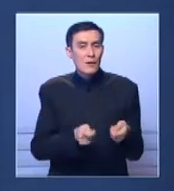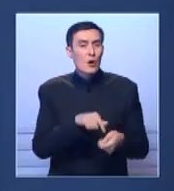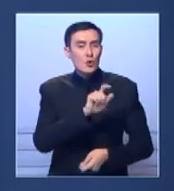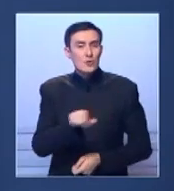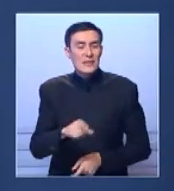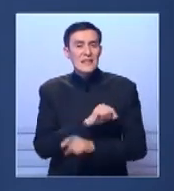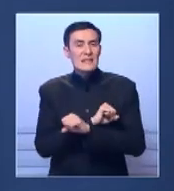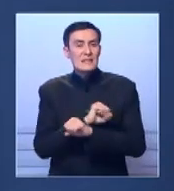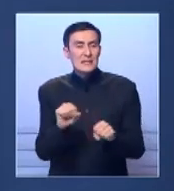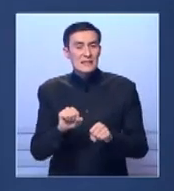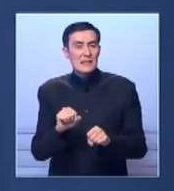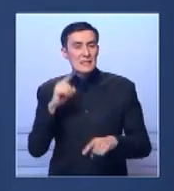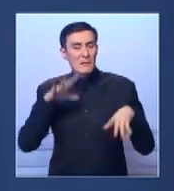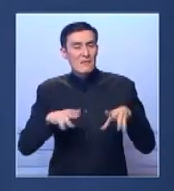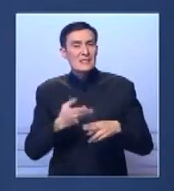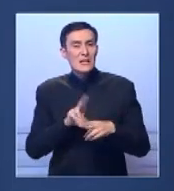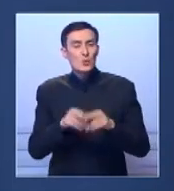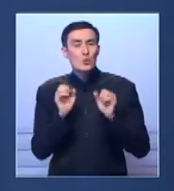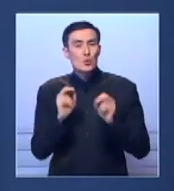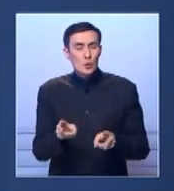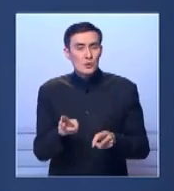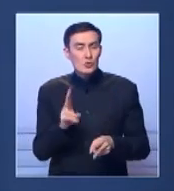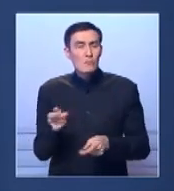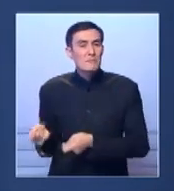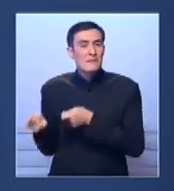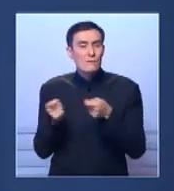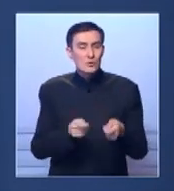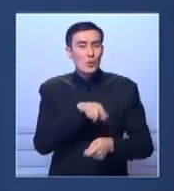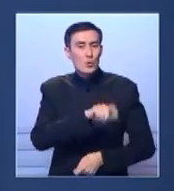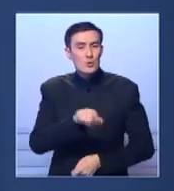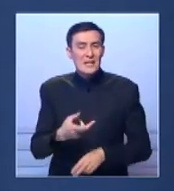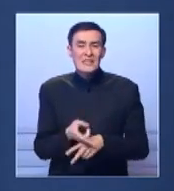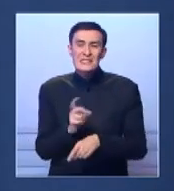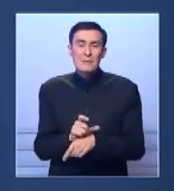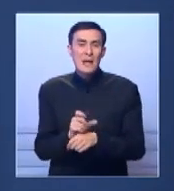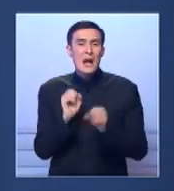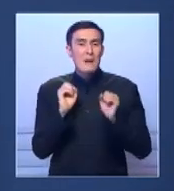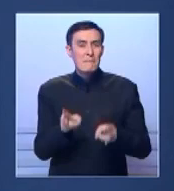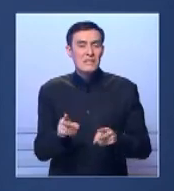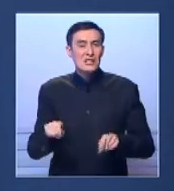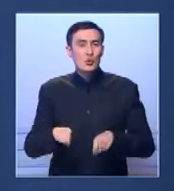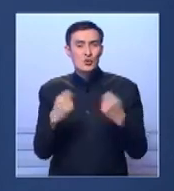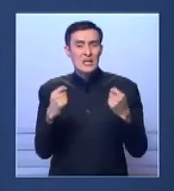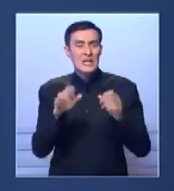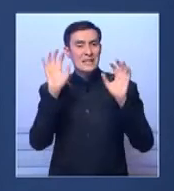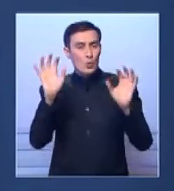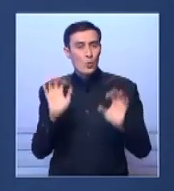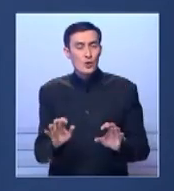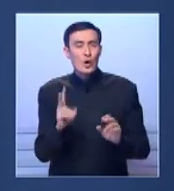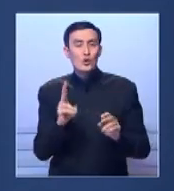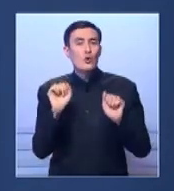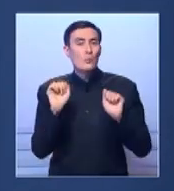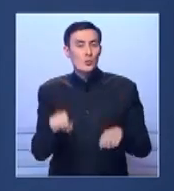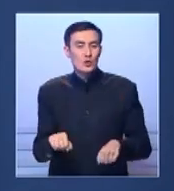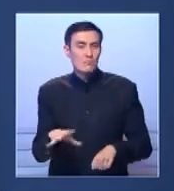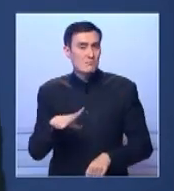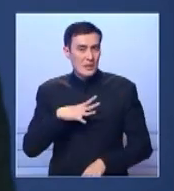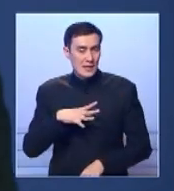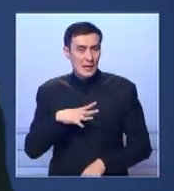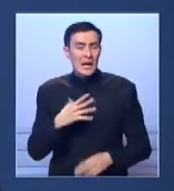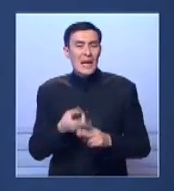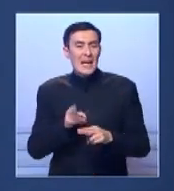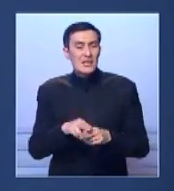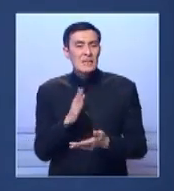Нельзя недооценивать масштаб угрозы. Контрабандисты, перевозящие людей, это самые ужасные нарушители закона, которых только можно представить.